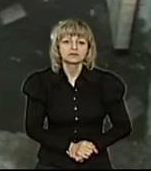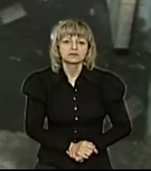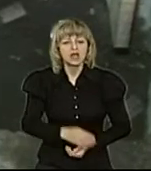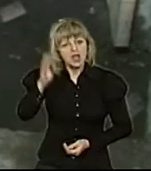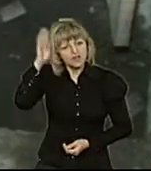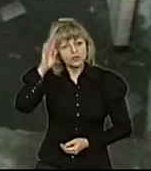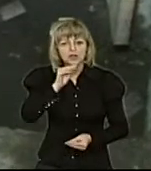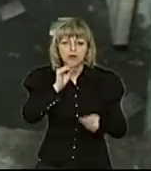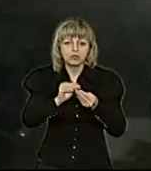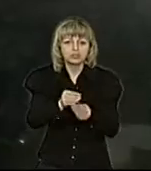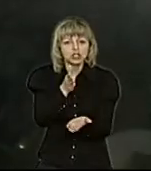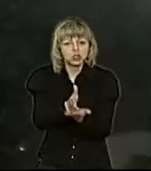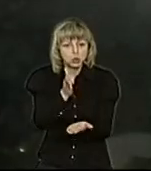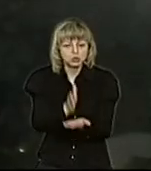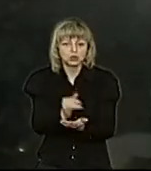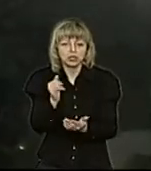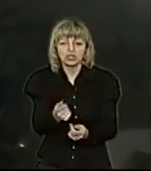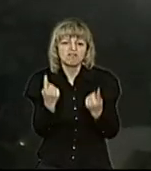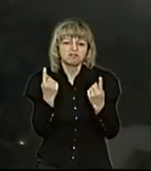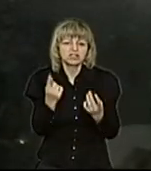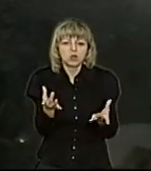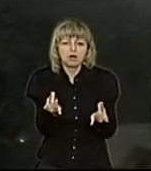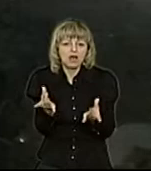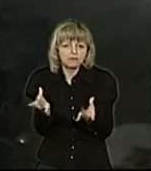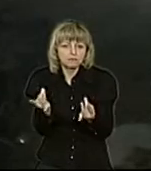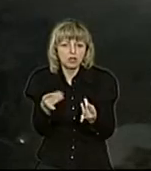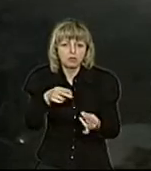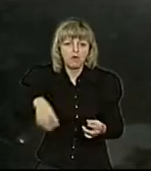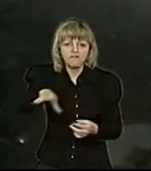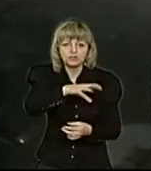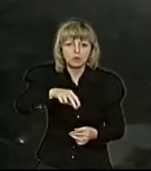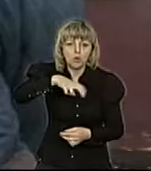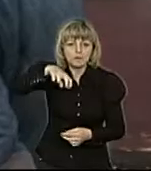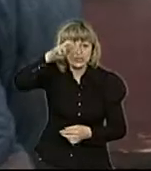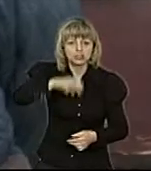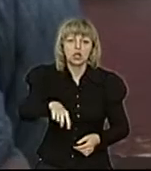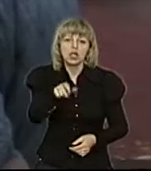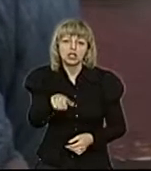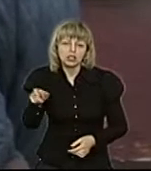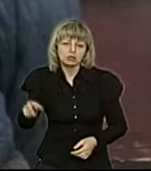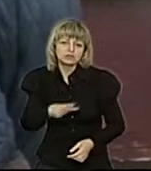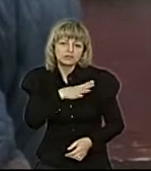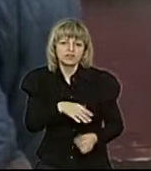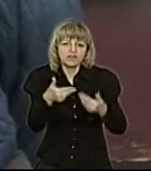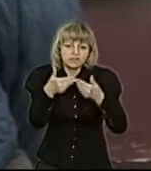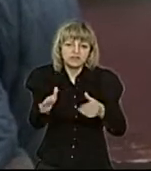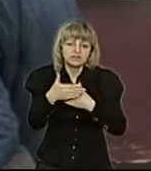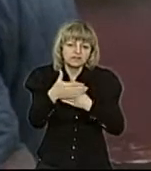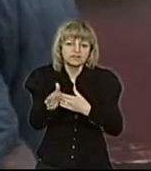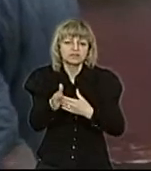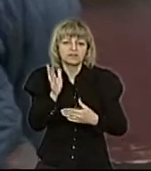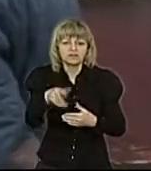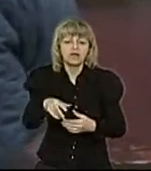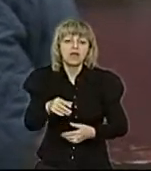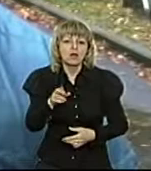Вода постійно стоїть і дуже висока вологість йде по самому під'їзду. Мусимо завжди жити, скажімо так, з відкритими дверима в